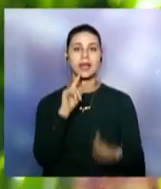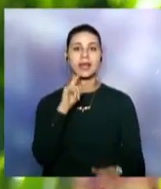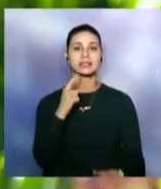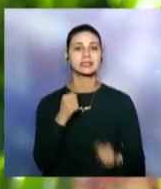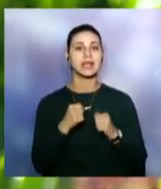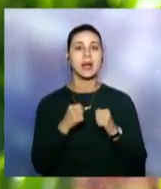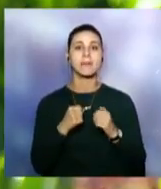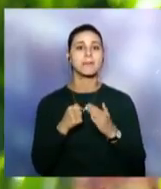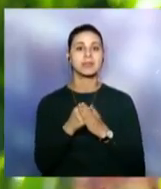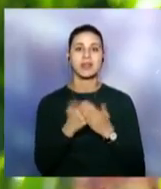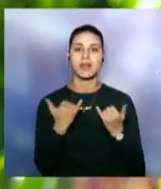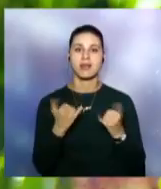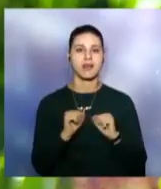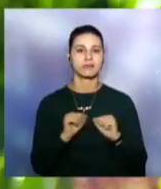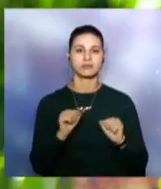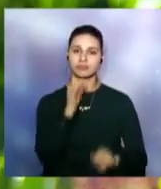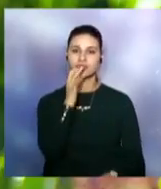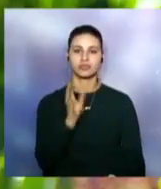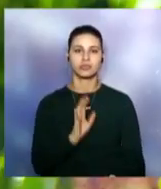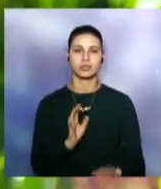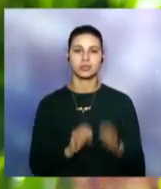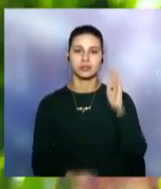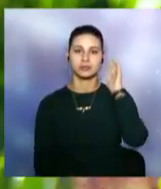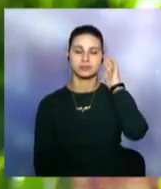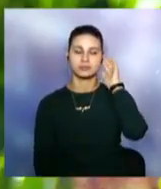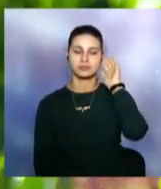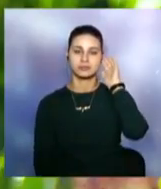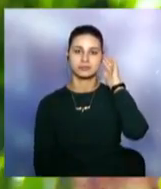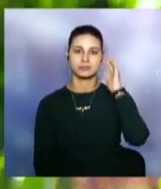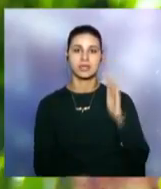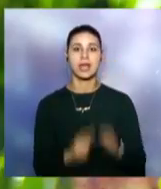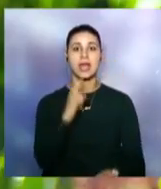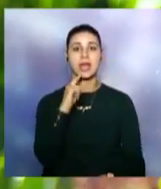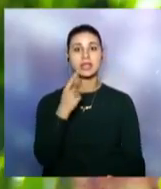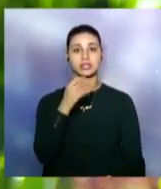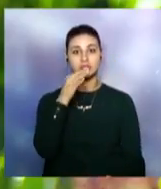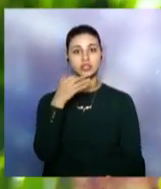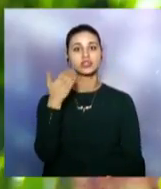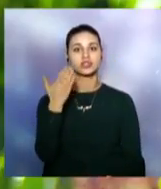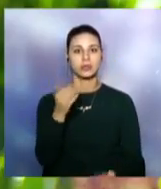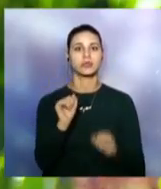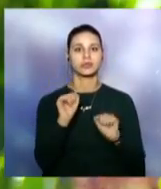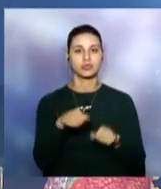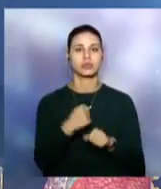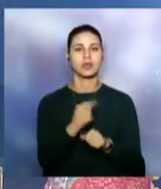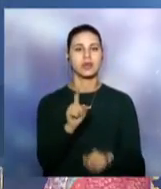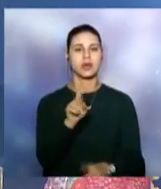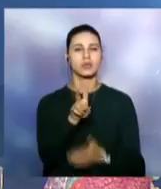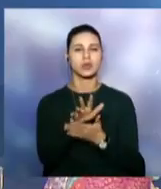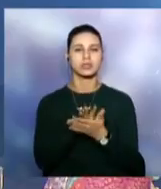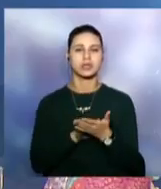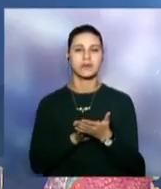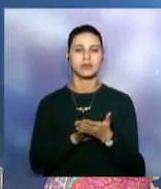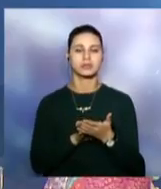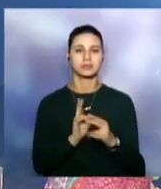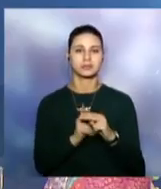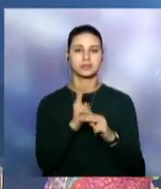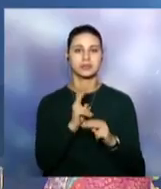ბავშვებში ამ ეტაპზე ჯერ დამოუკიდებლად ვერ ვაკეთებთ ოპერაციებს, ხოლო ერთი წლის ზევით. უკაცრავად უნდა